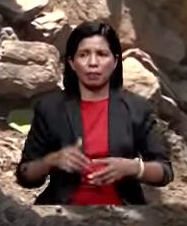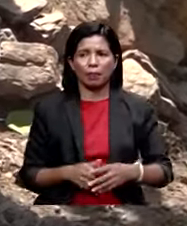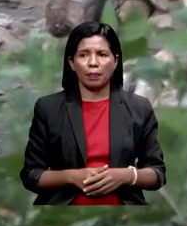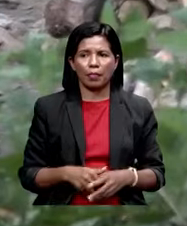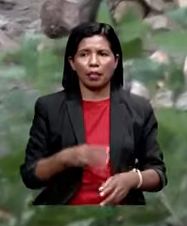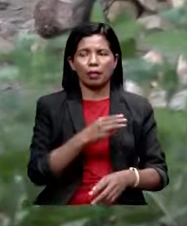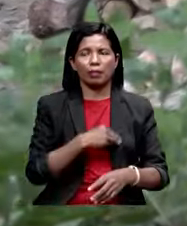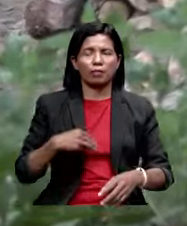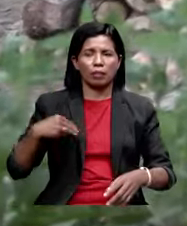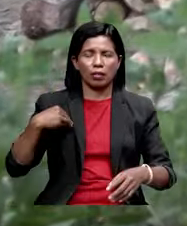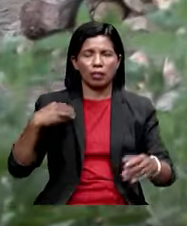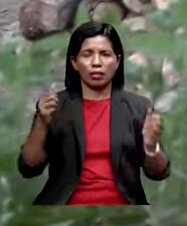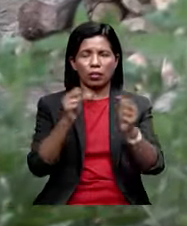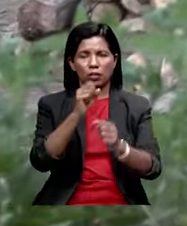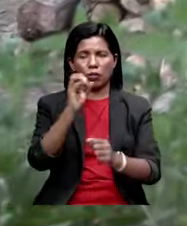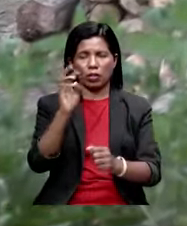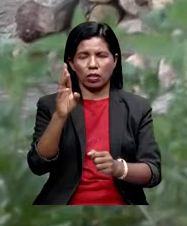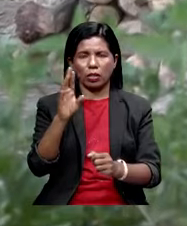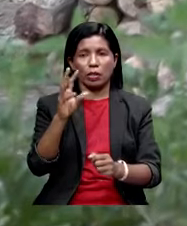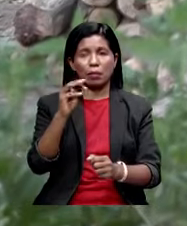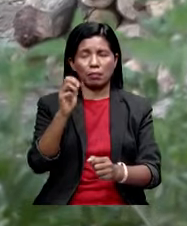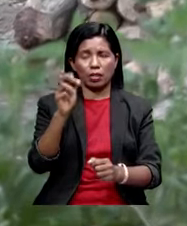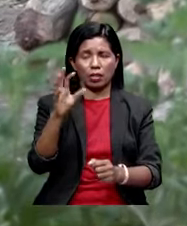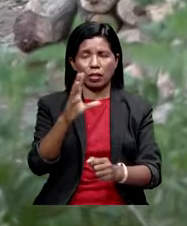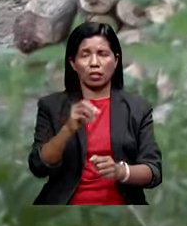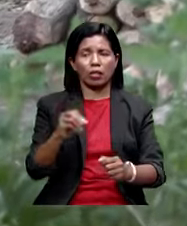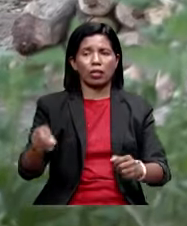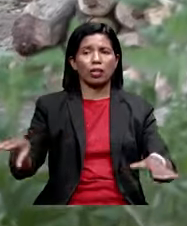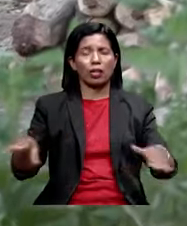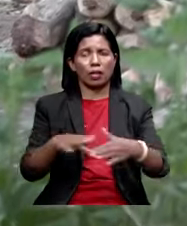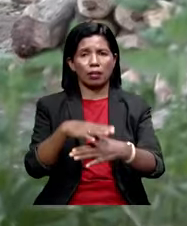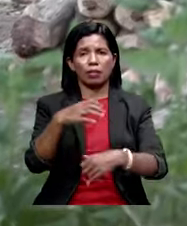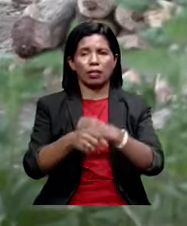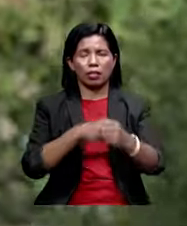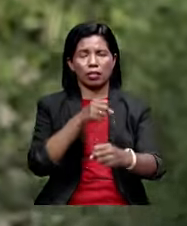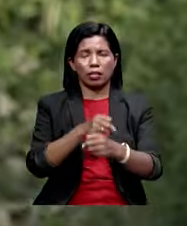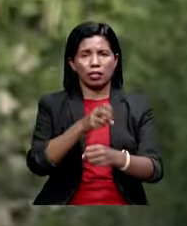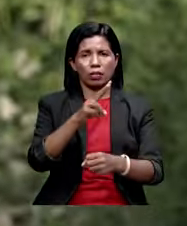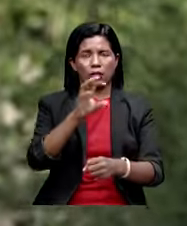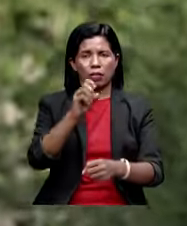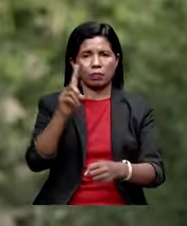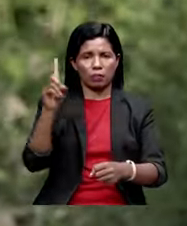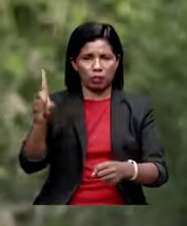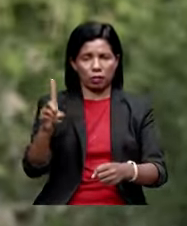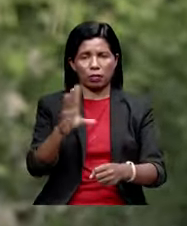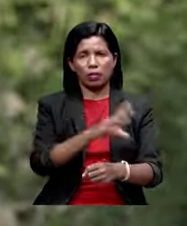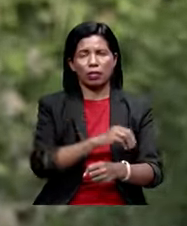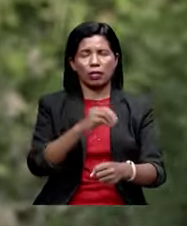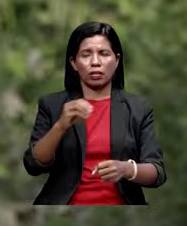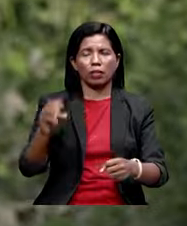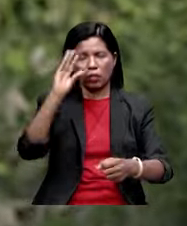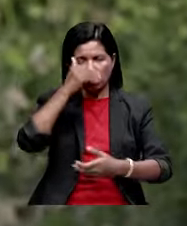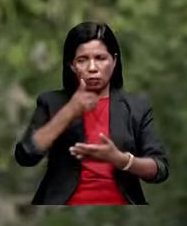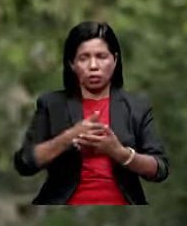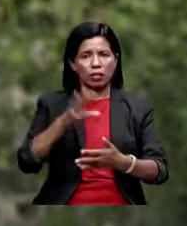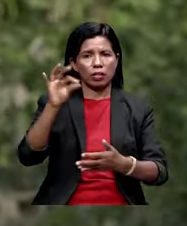Maria Soares honia kaben Cornelio Soares hahu forma familia ihatinan rihun rua ida sira iha uang na insia